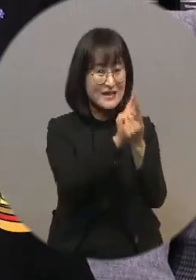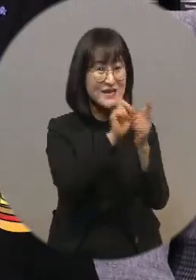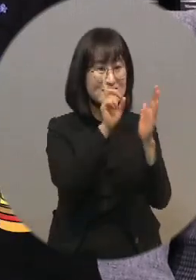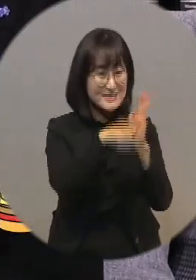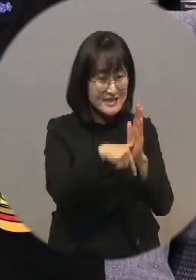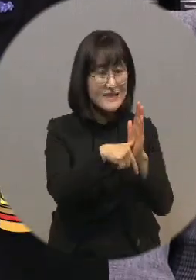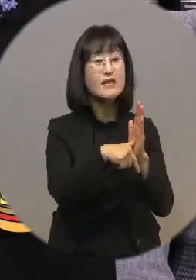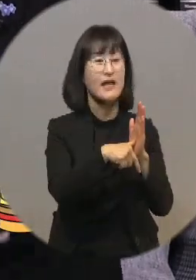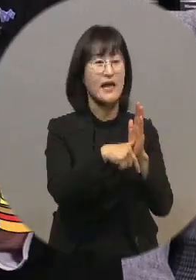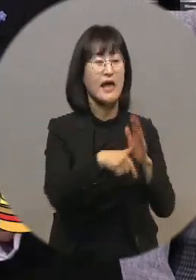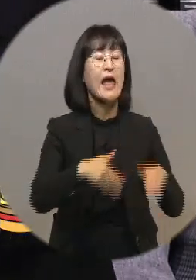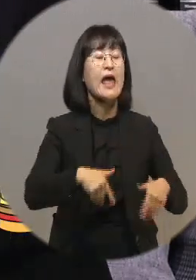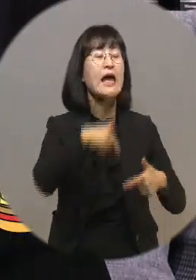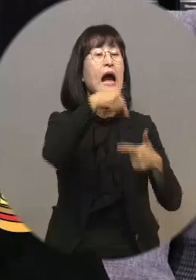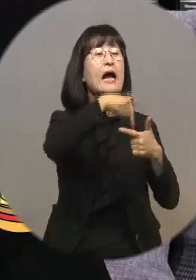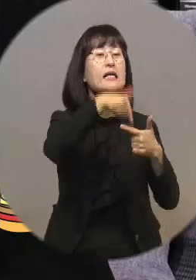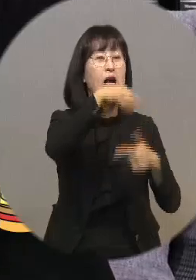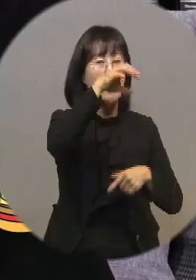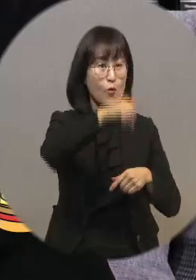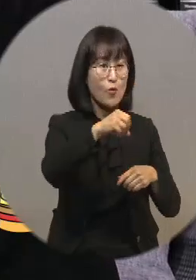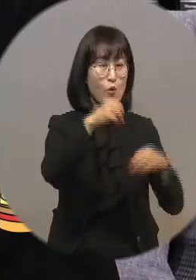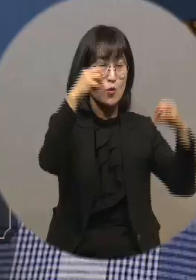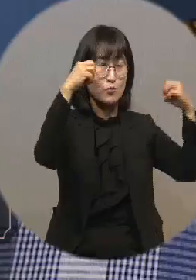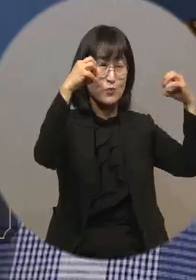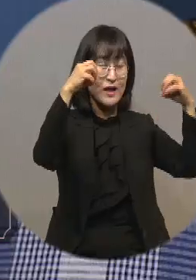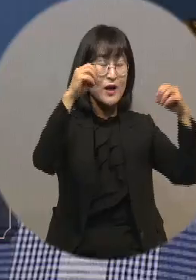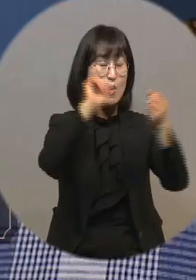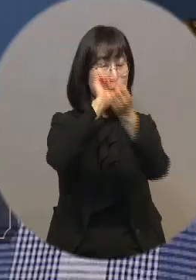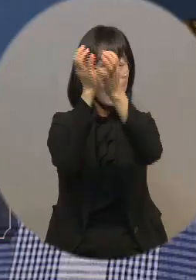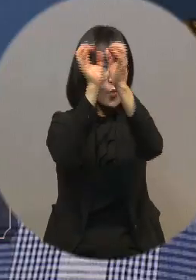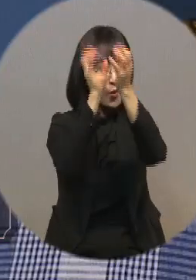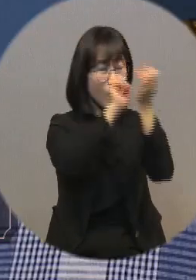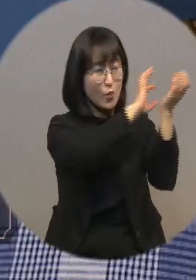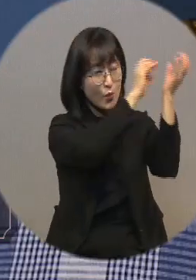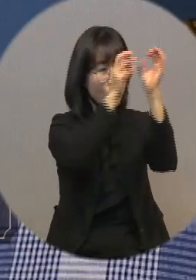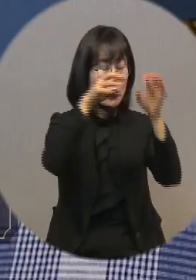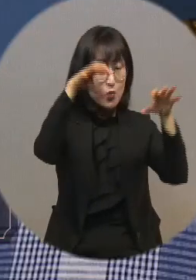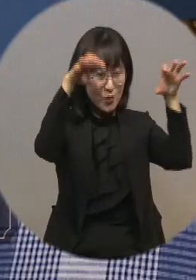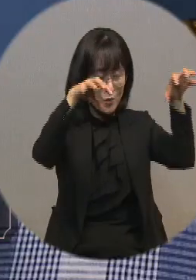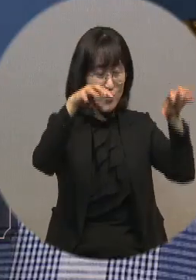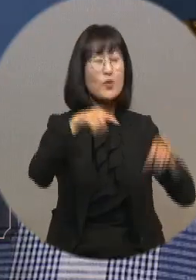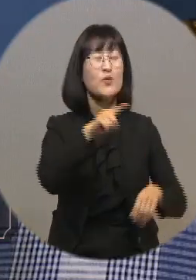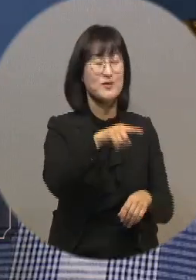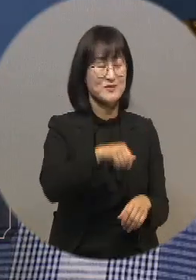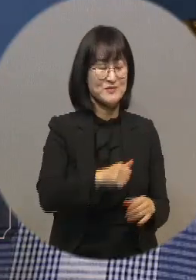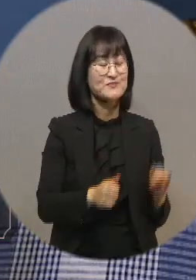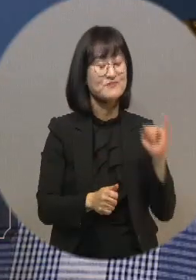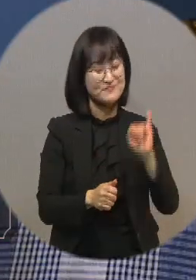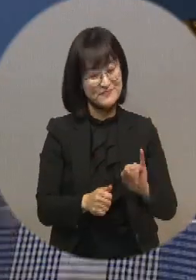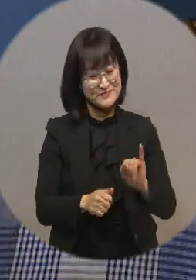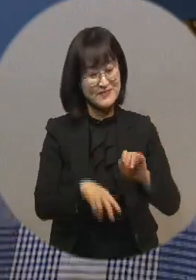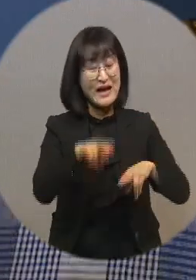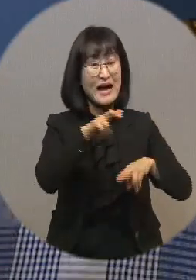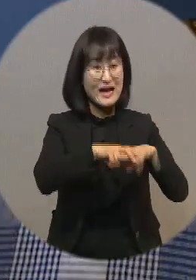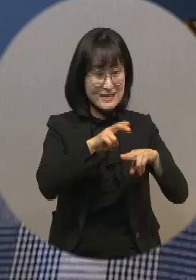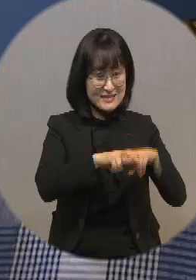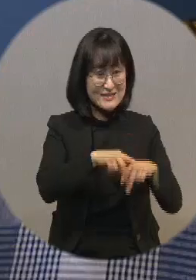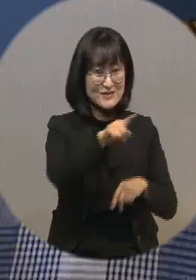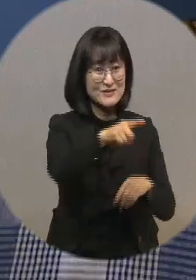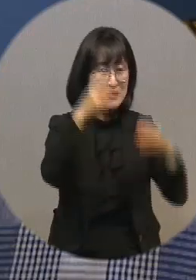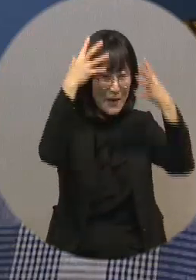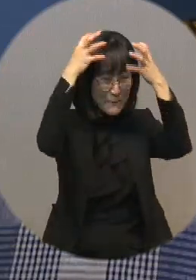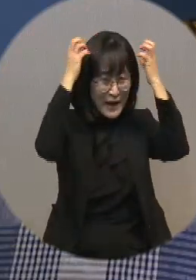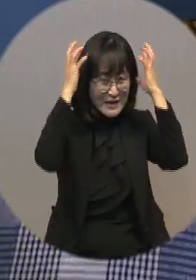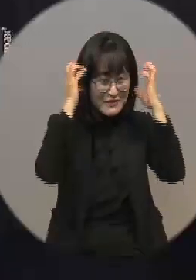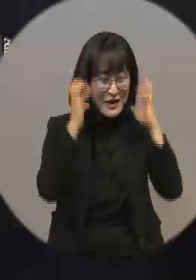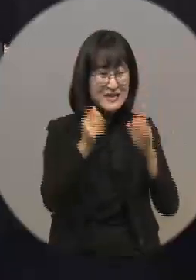그 버킹. 네, 거기에서 만났는데 이렇게 제가 먼저 왔어요. 앉아 있고 저기서 이렇게 빠글머리가 오는